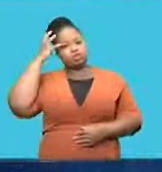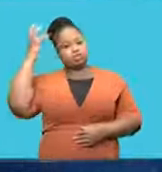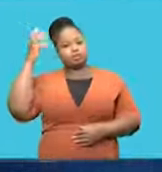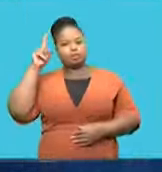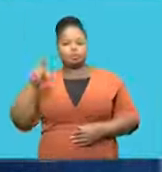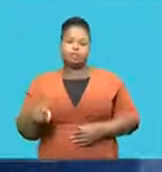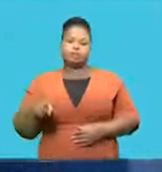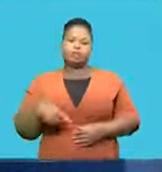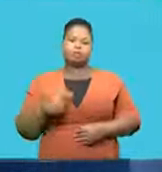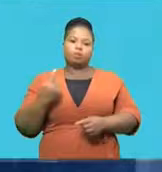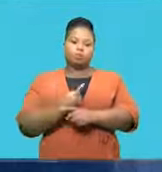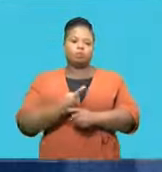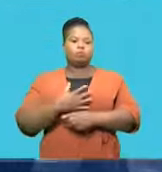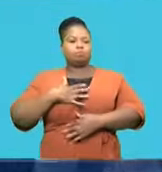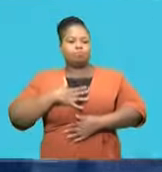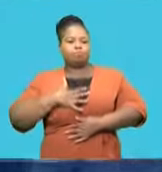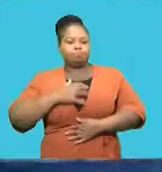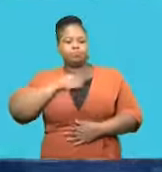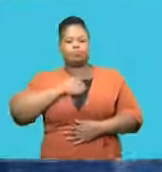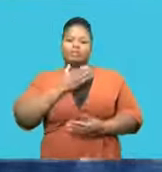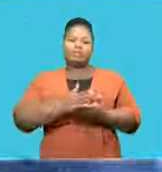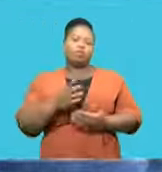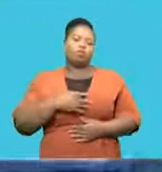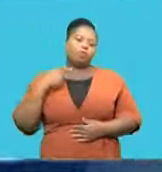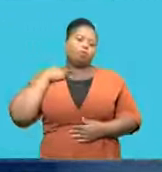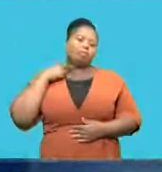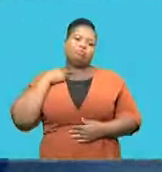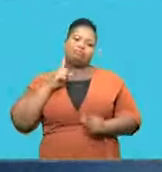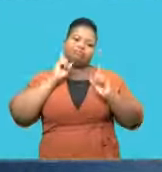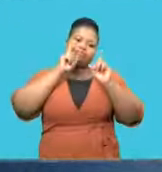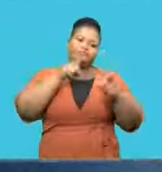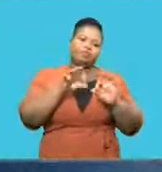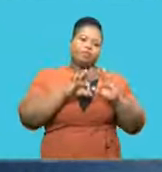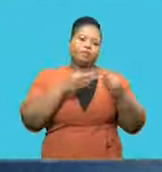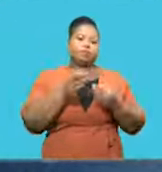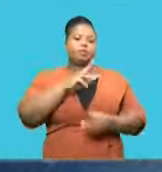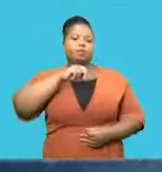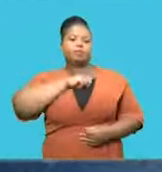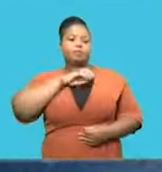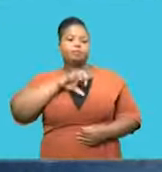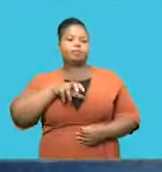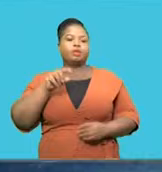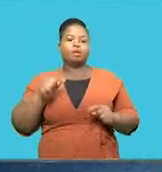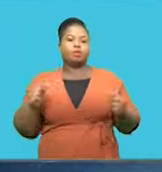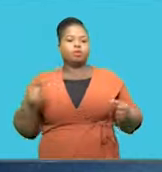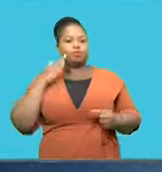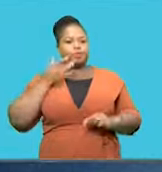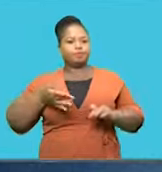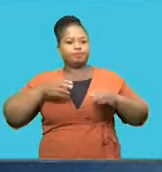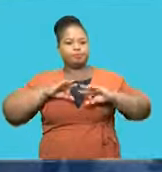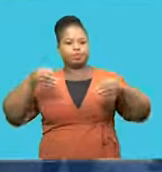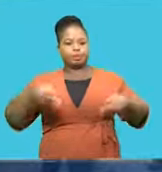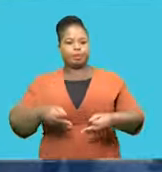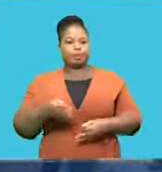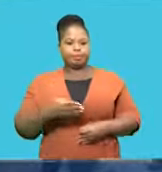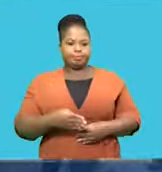lokubonga emswaneni kakhulukazi labo abangakhonanga ukuyokhalela umndeni esifundazweni sakwaZulu Natali ngelanga